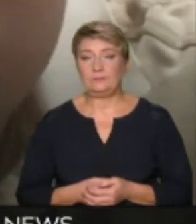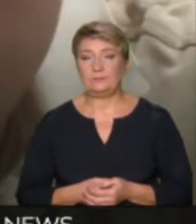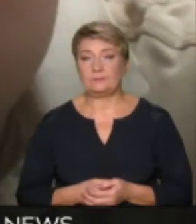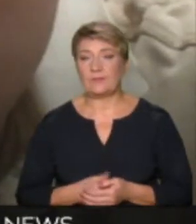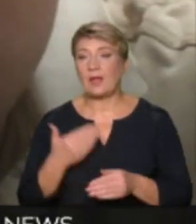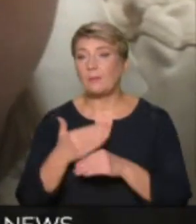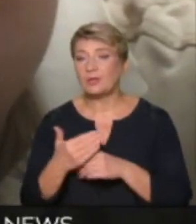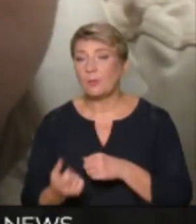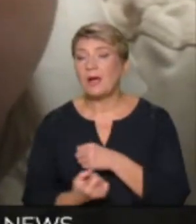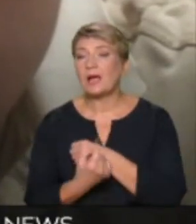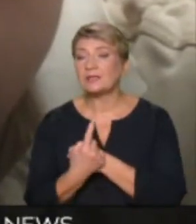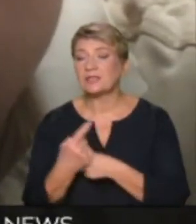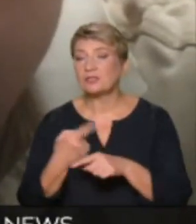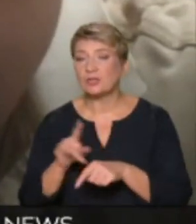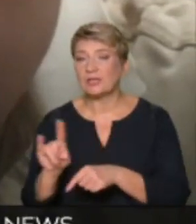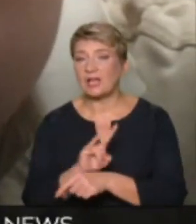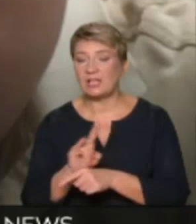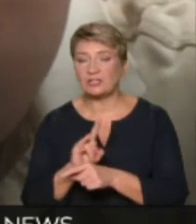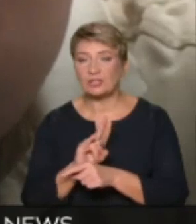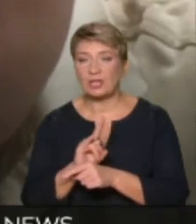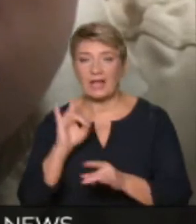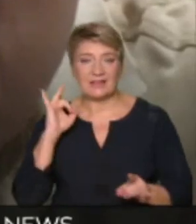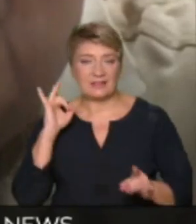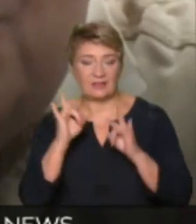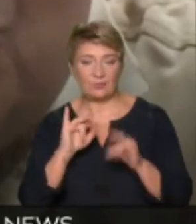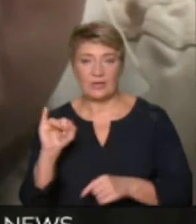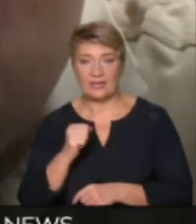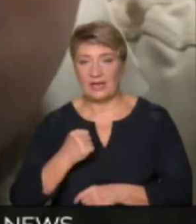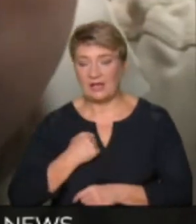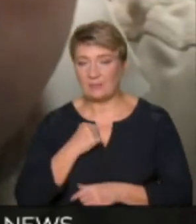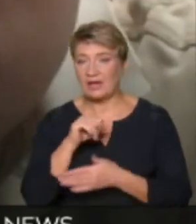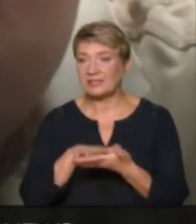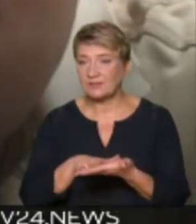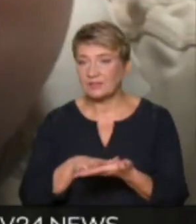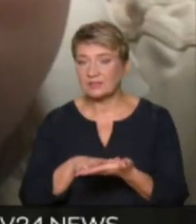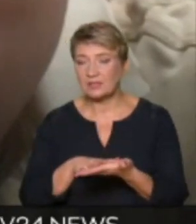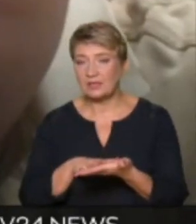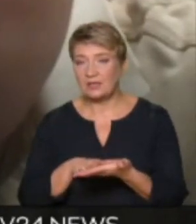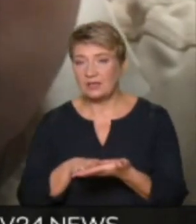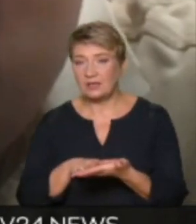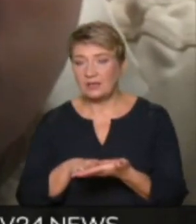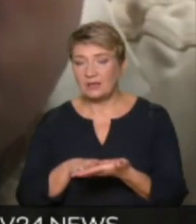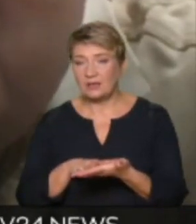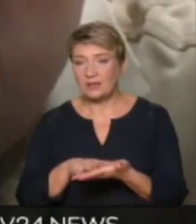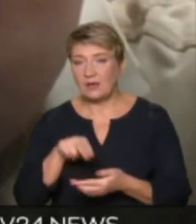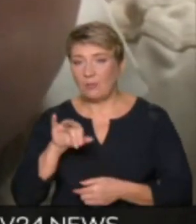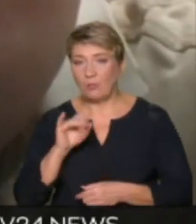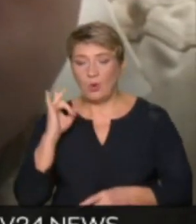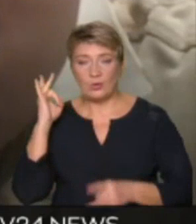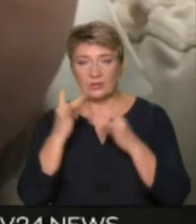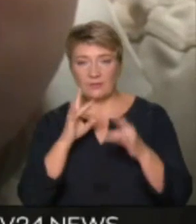Потом оказалось, что это ложная тревога, и вообще армия извинилась, потому что полстраны по тревоге